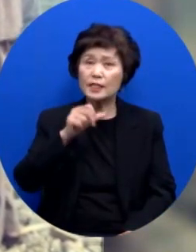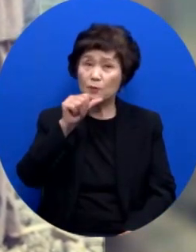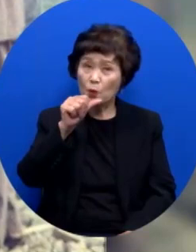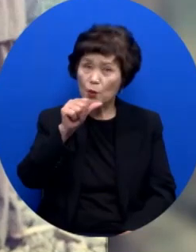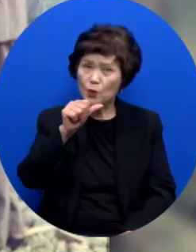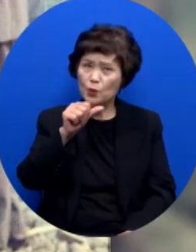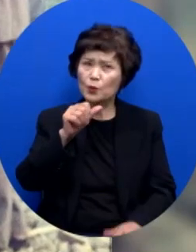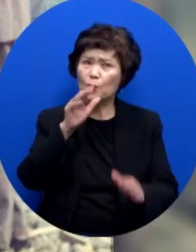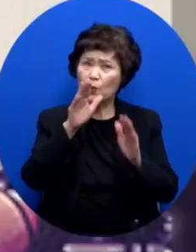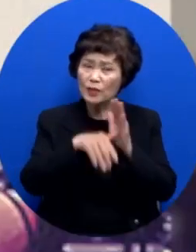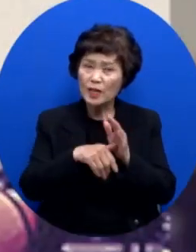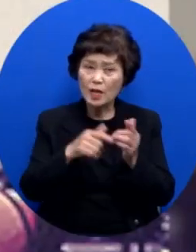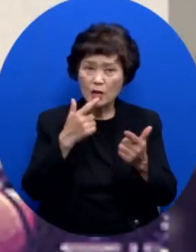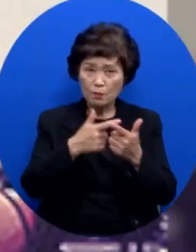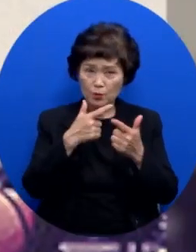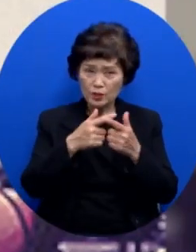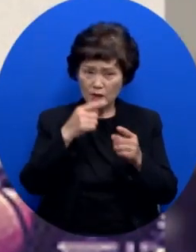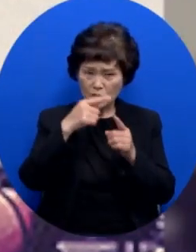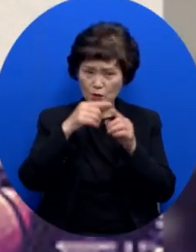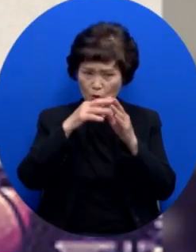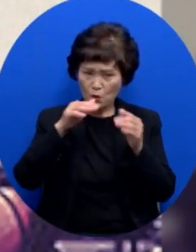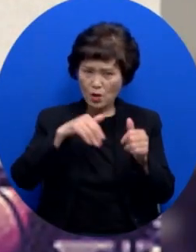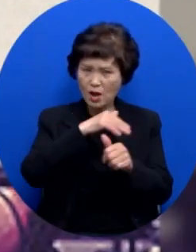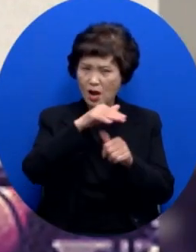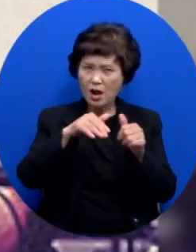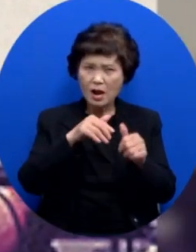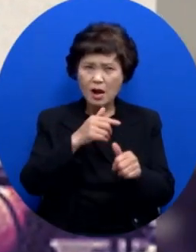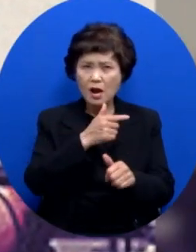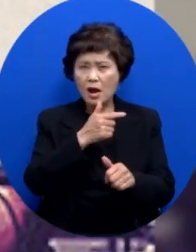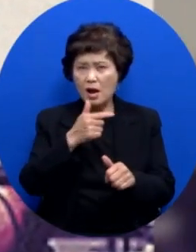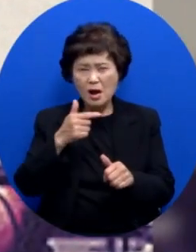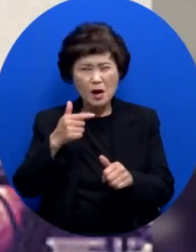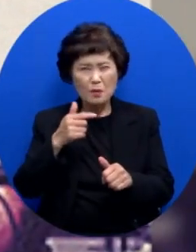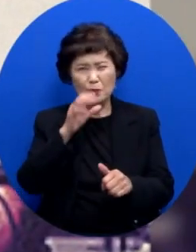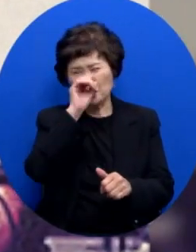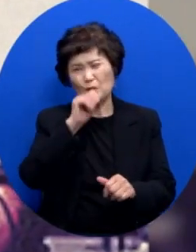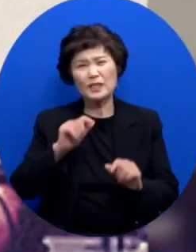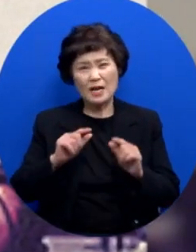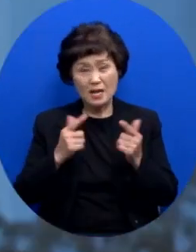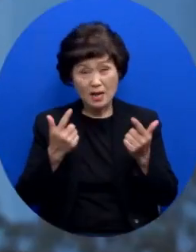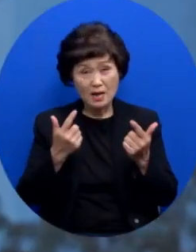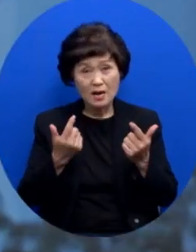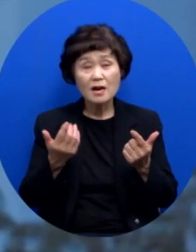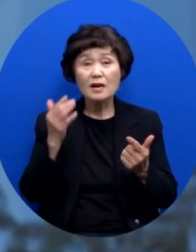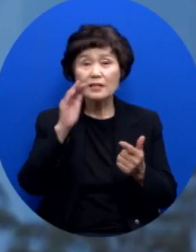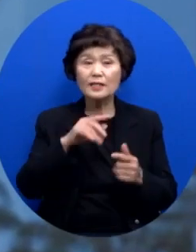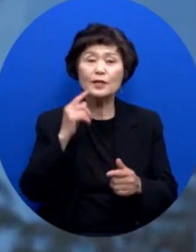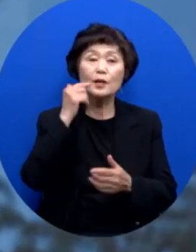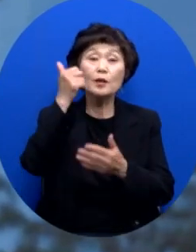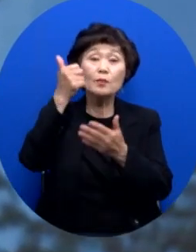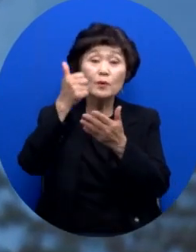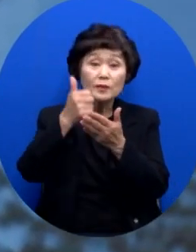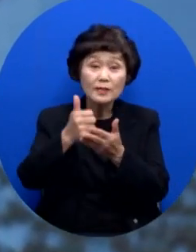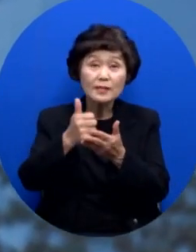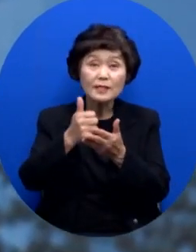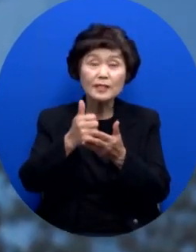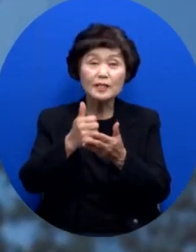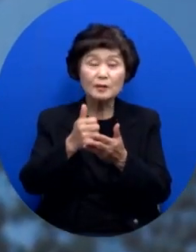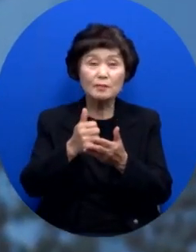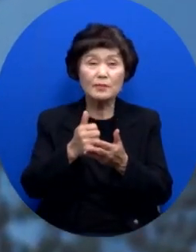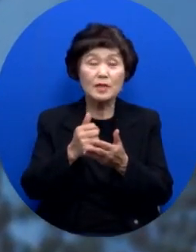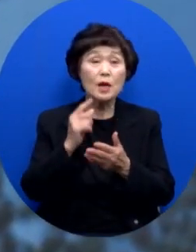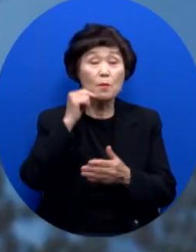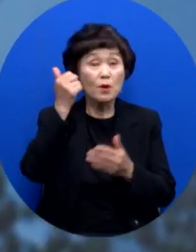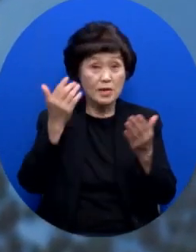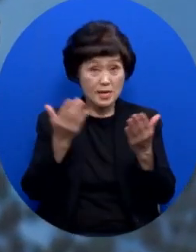75년도만 해도 부산의 교계의 상황 굉장히 열악했습니다. 그런데 우리 목사님이 목회를